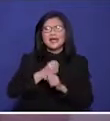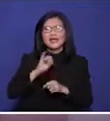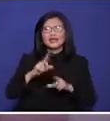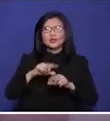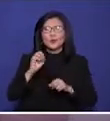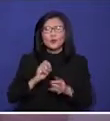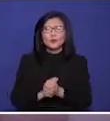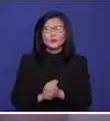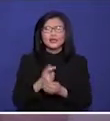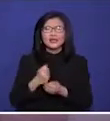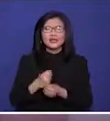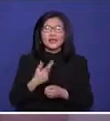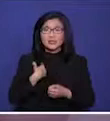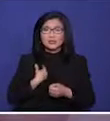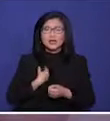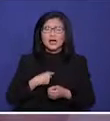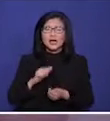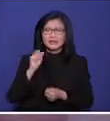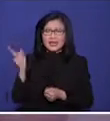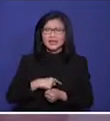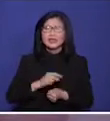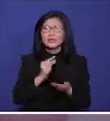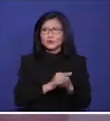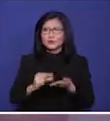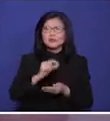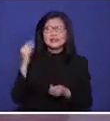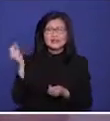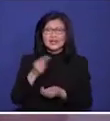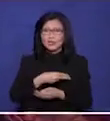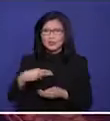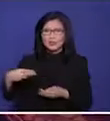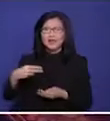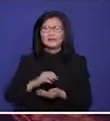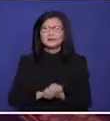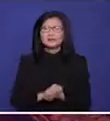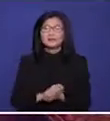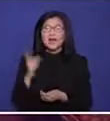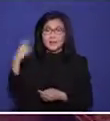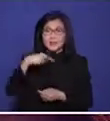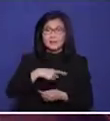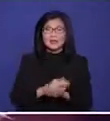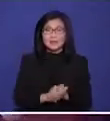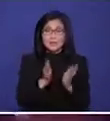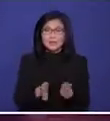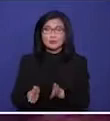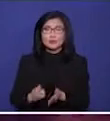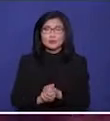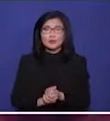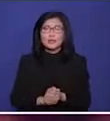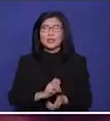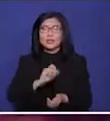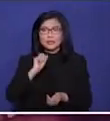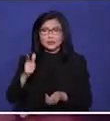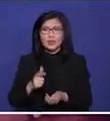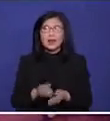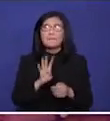Juwana, guru besar hukum Universitas Indonesia. Dan pada segmen selanjutnya atau segmen keempat